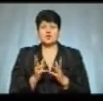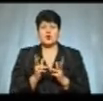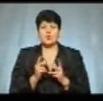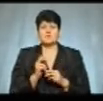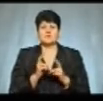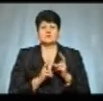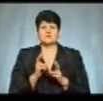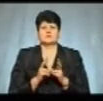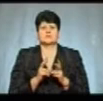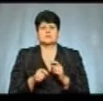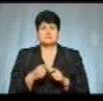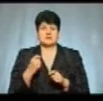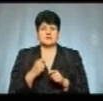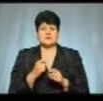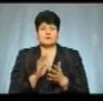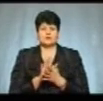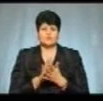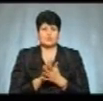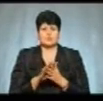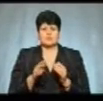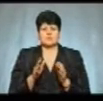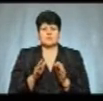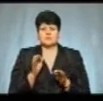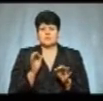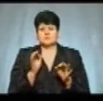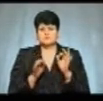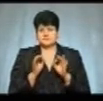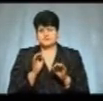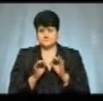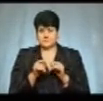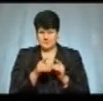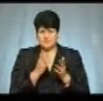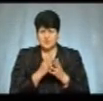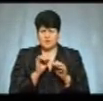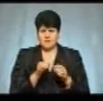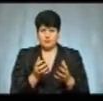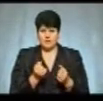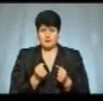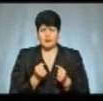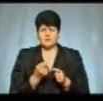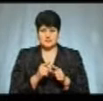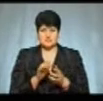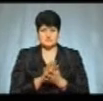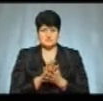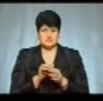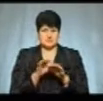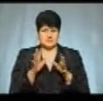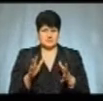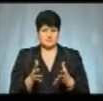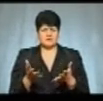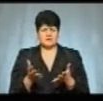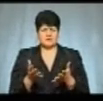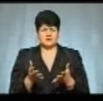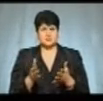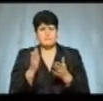збитки за забруднення довкілля. Ну, вони взагалі мали право приймати ці відходи тваринного походження, чи не мали права? Чи мали право,